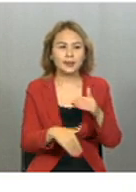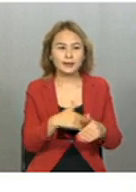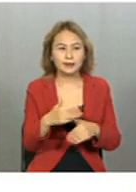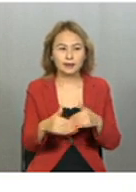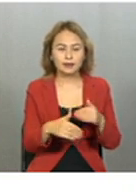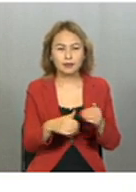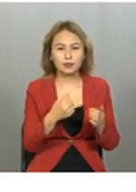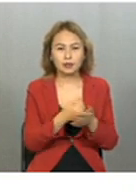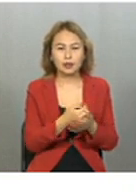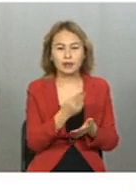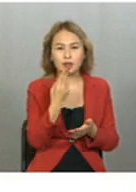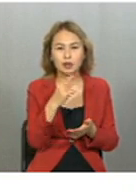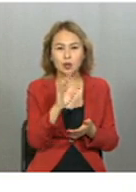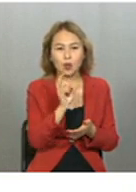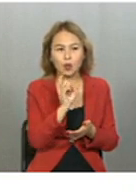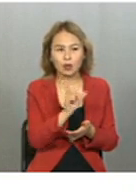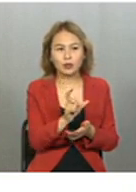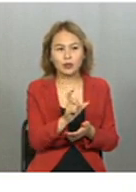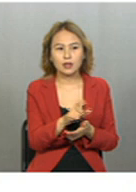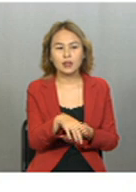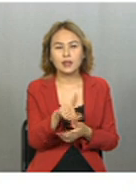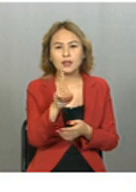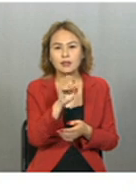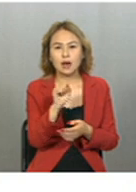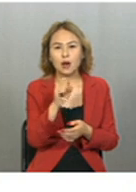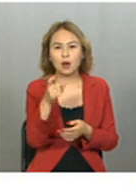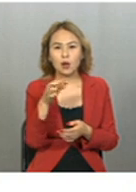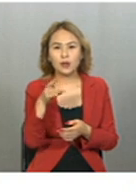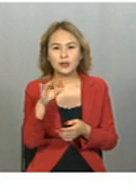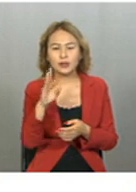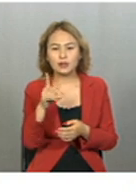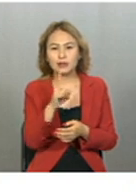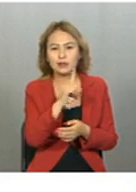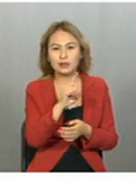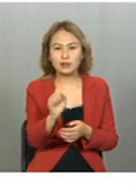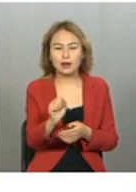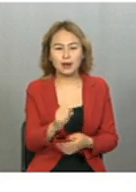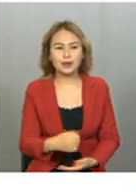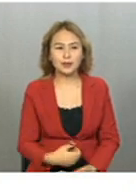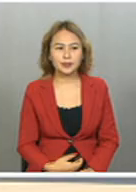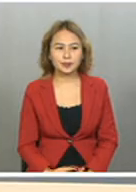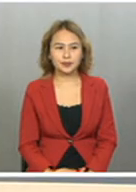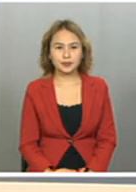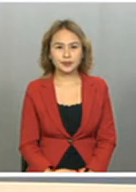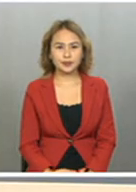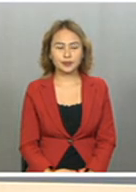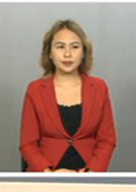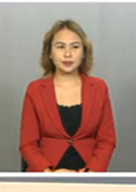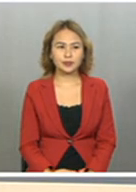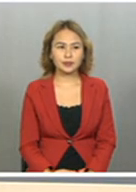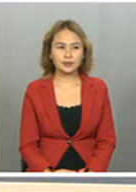Доплыть, приставка «до». Заходить, приставка «за».